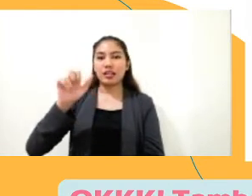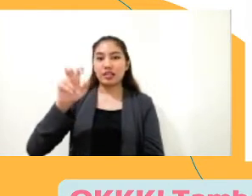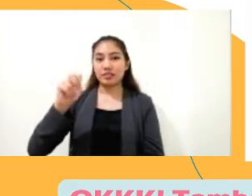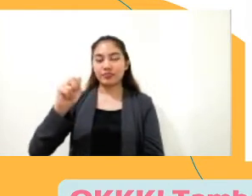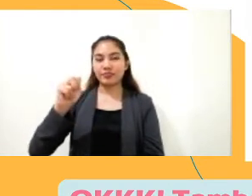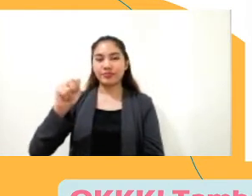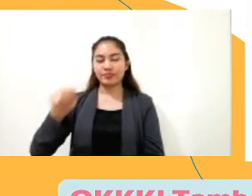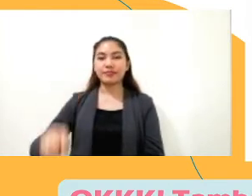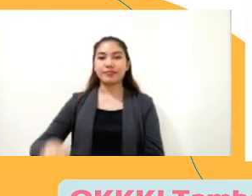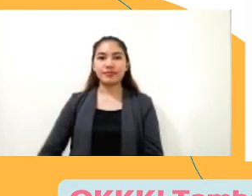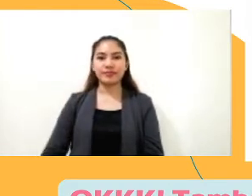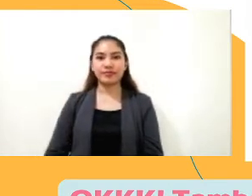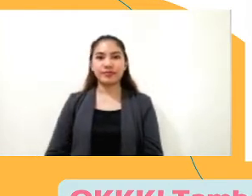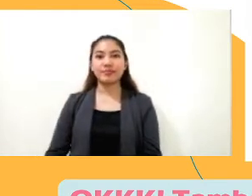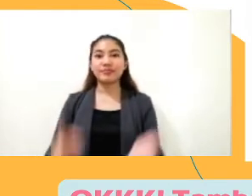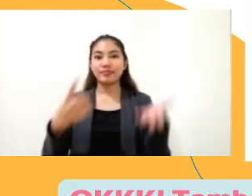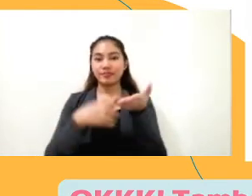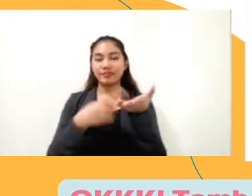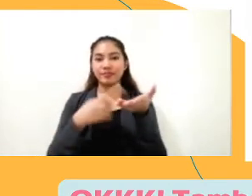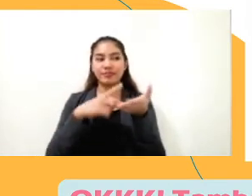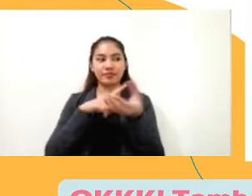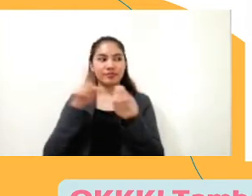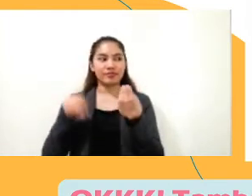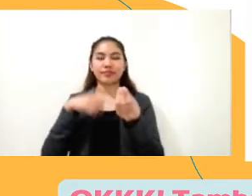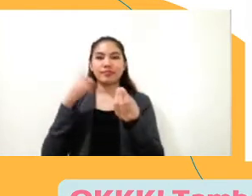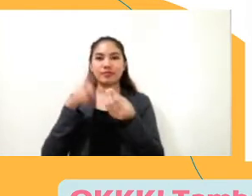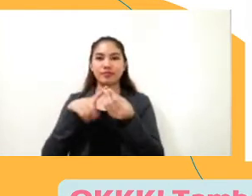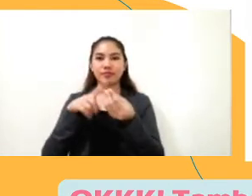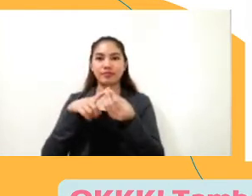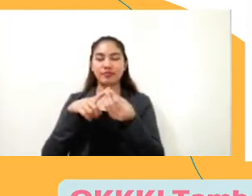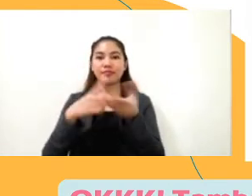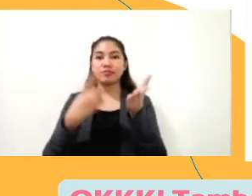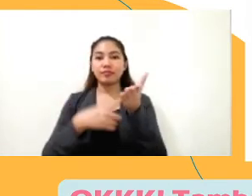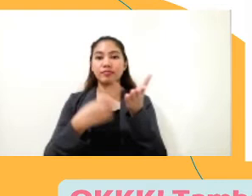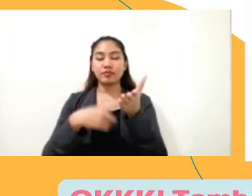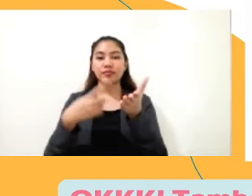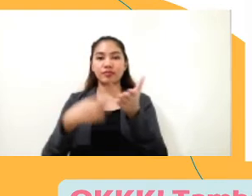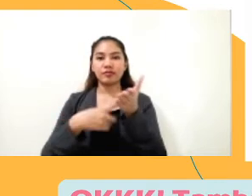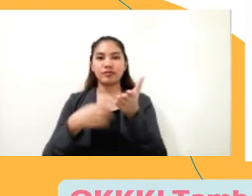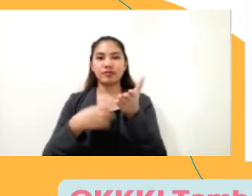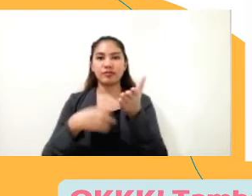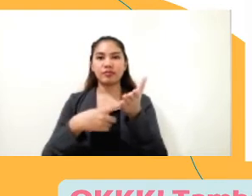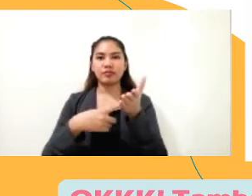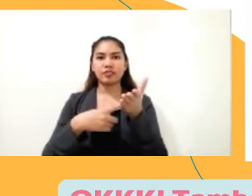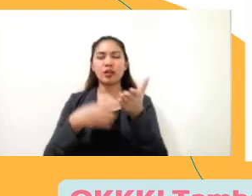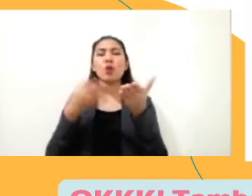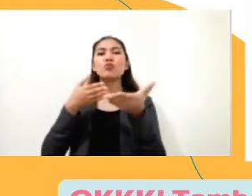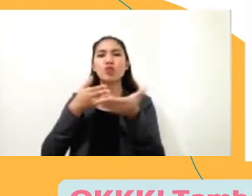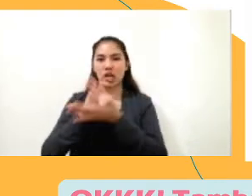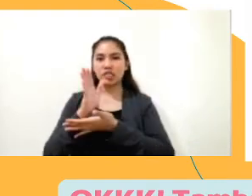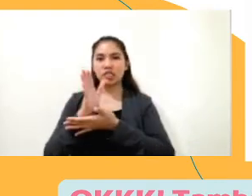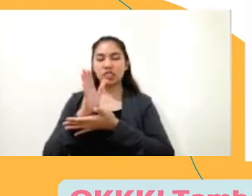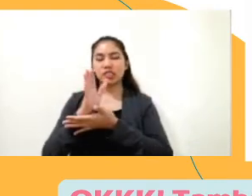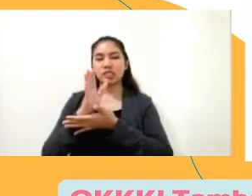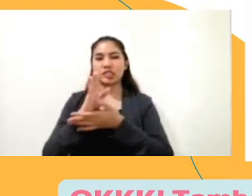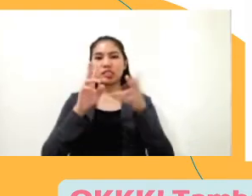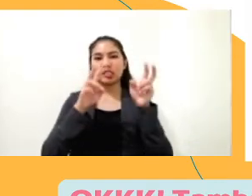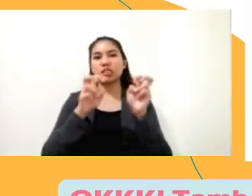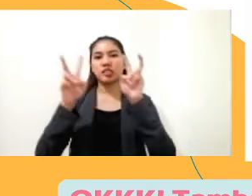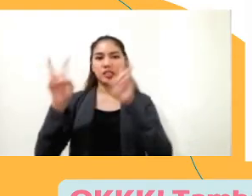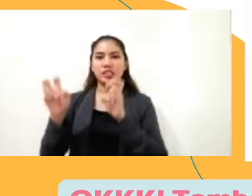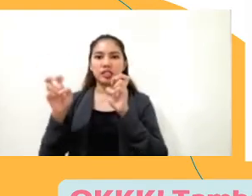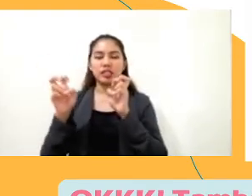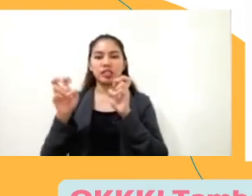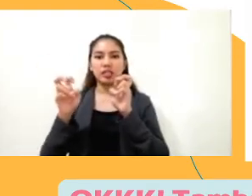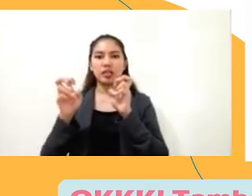Kuya Brian, para sa ating pakikiramdam at sa ating pag-uusapan ngayon tungkol sa pag-unlad, ano ba kaya ang pwede nating mga gabay